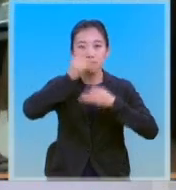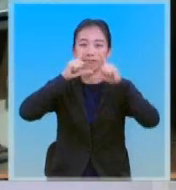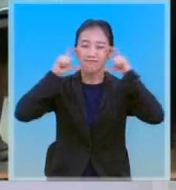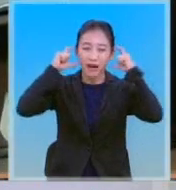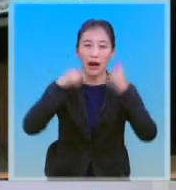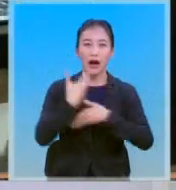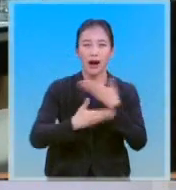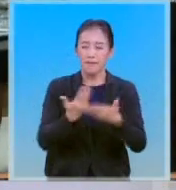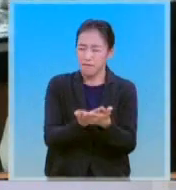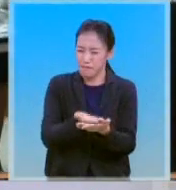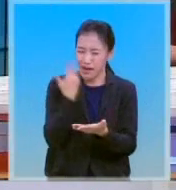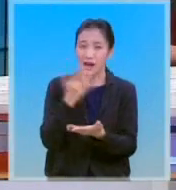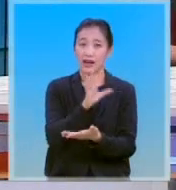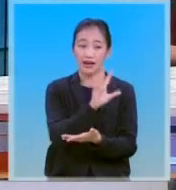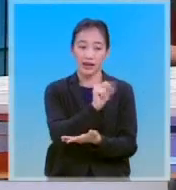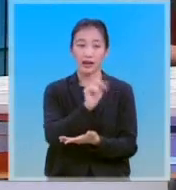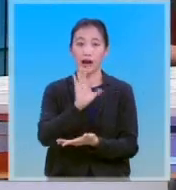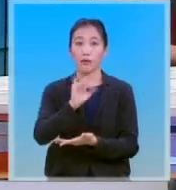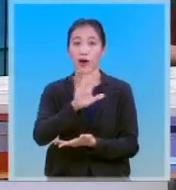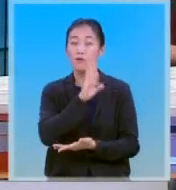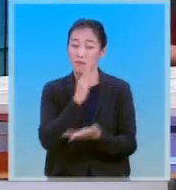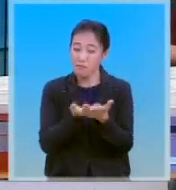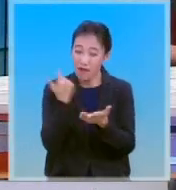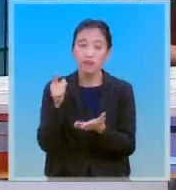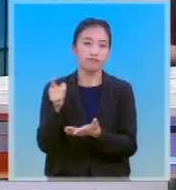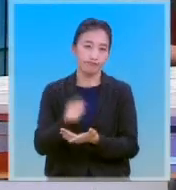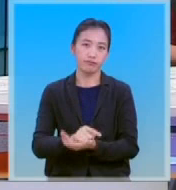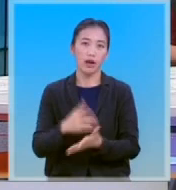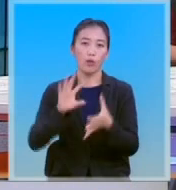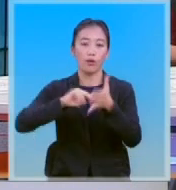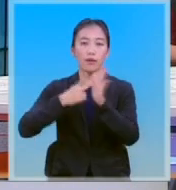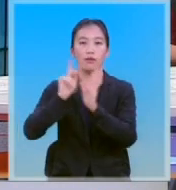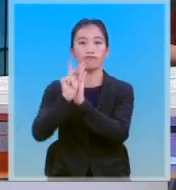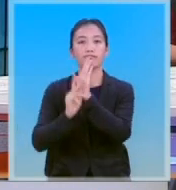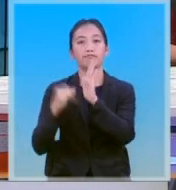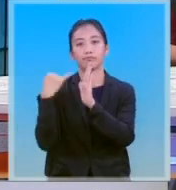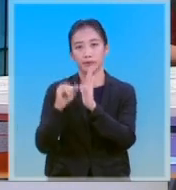ปแล้วนะคะว่าอย่ากักตุนแล้วก็ขายในราคาที่สูงเกินจริง ใช่ค่ะ นะคะ